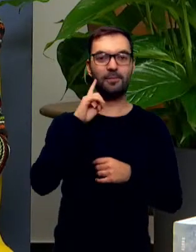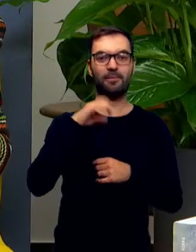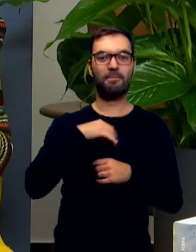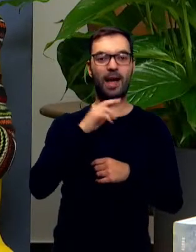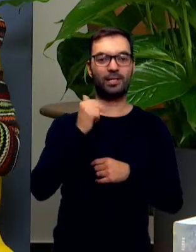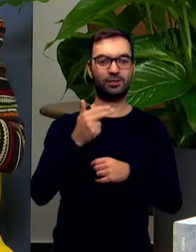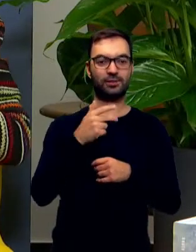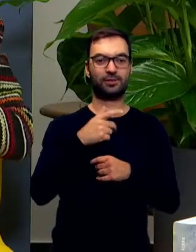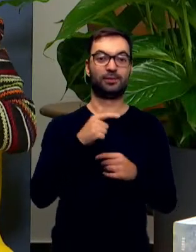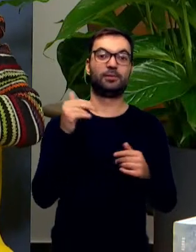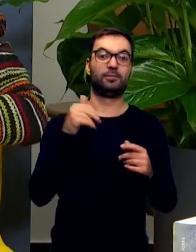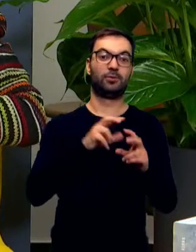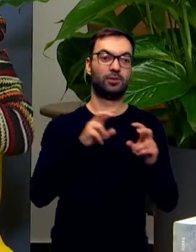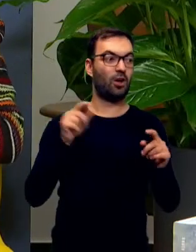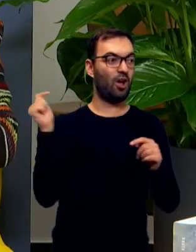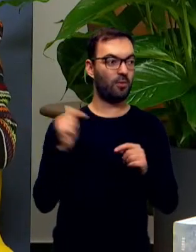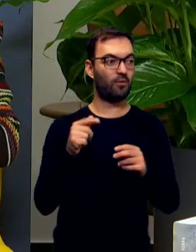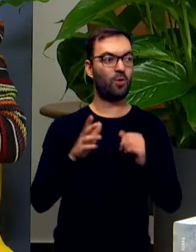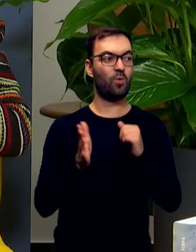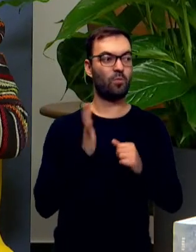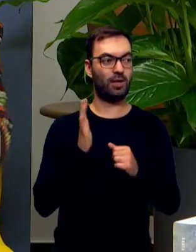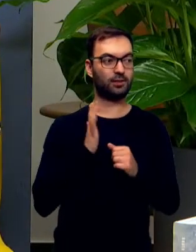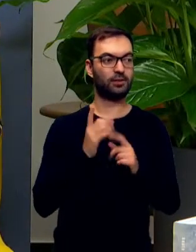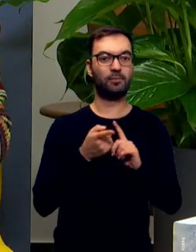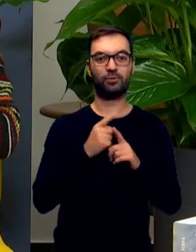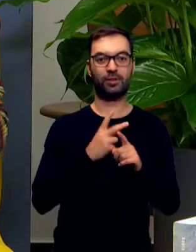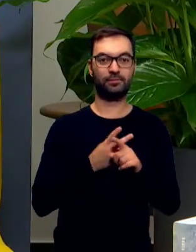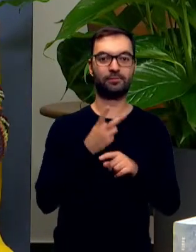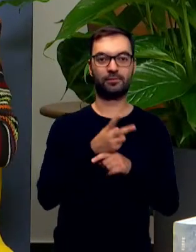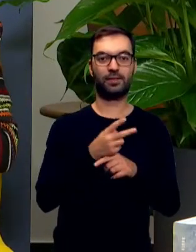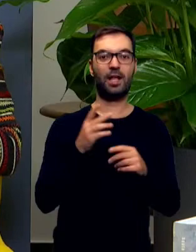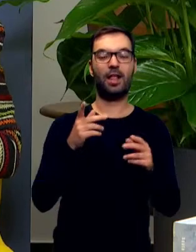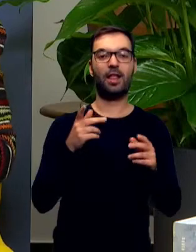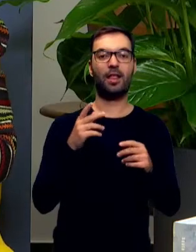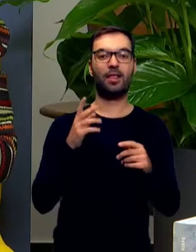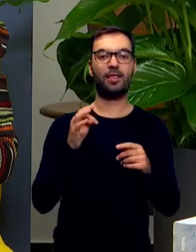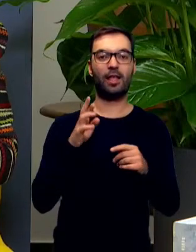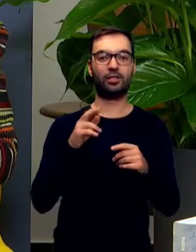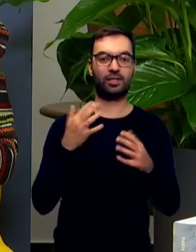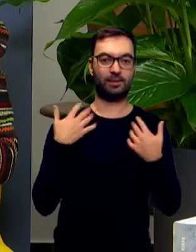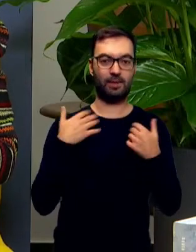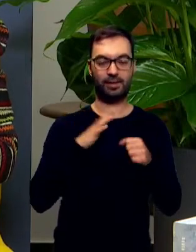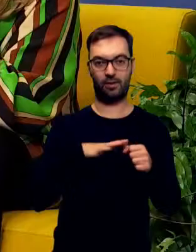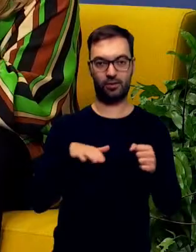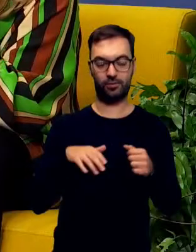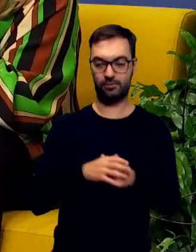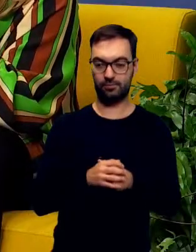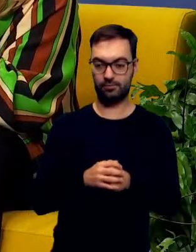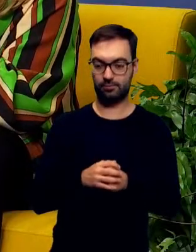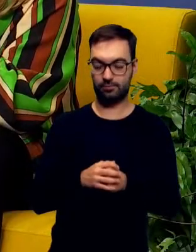to nie jest czas, by wprowadzić obowiązkowe ubezpieczenie przed wejściem do Tatrzańskiego Parku Narodowego?